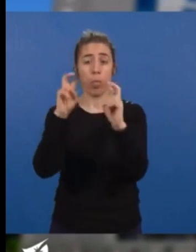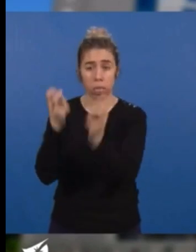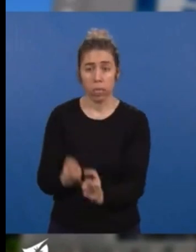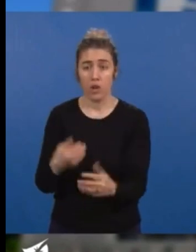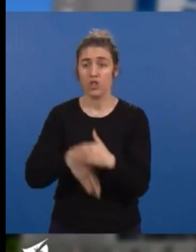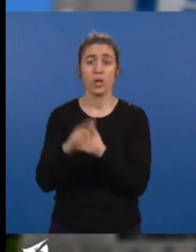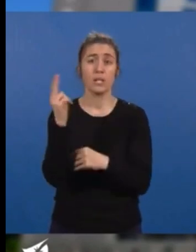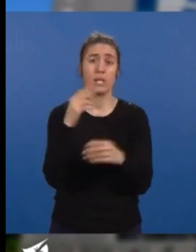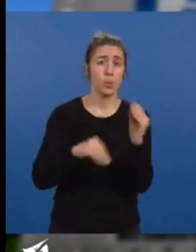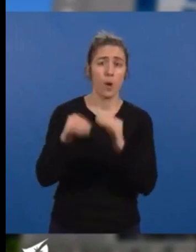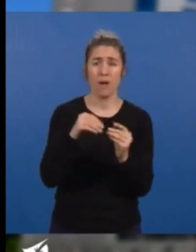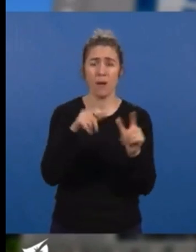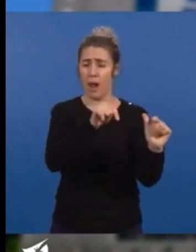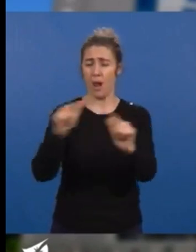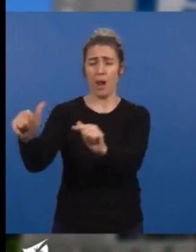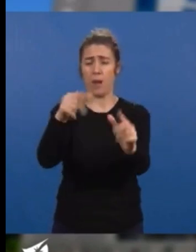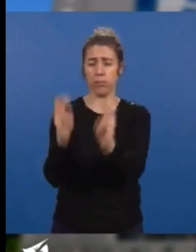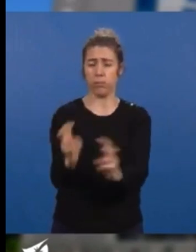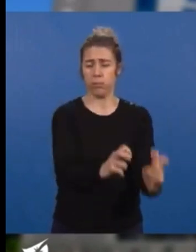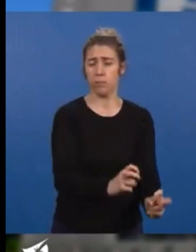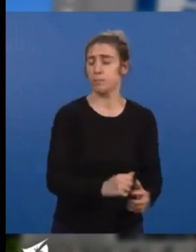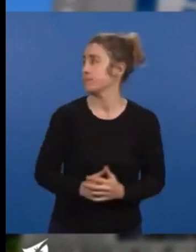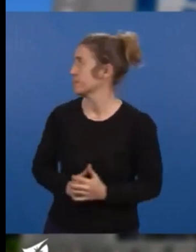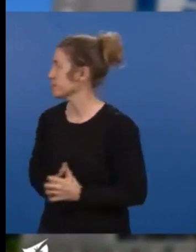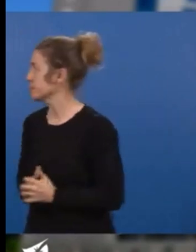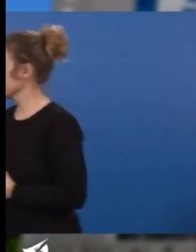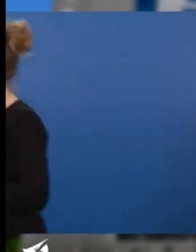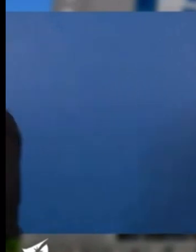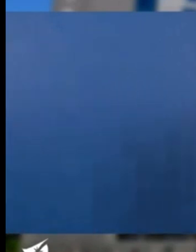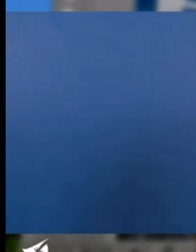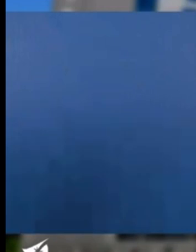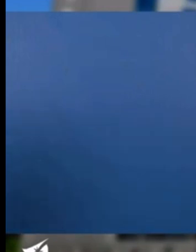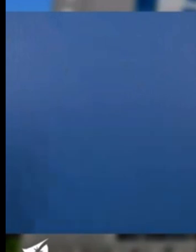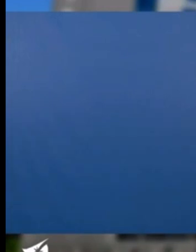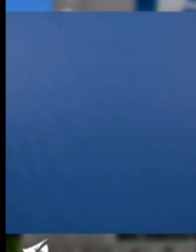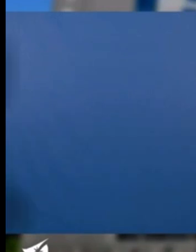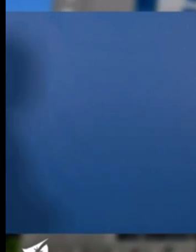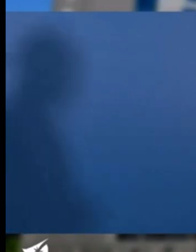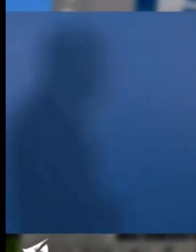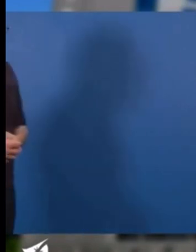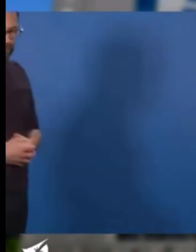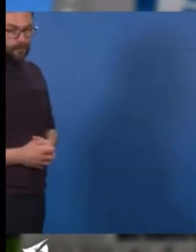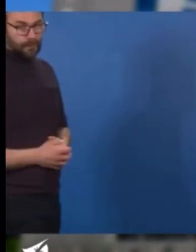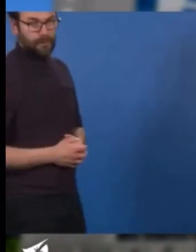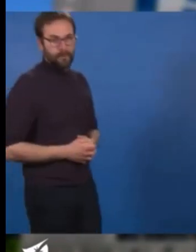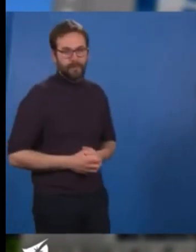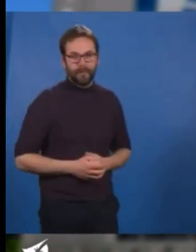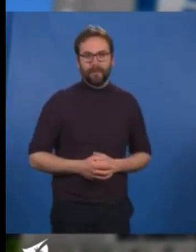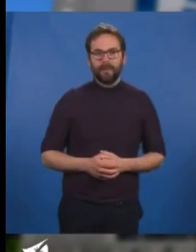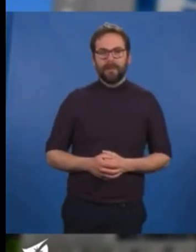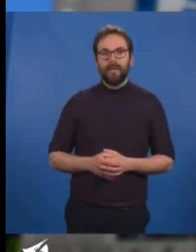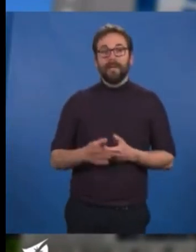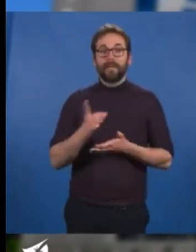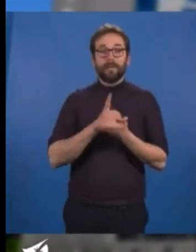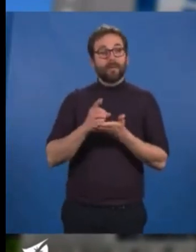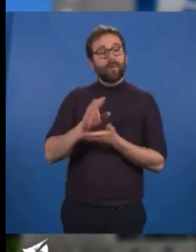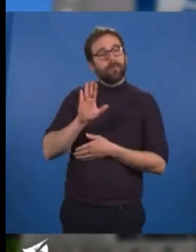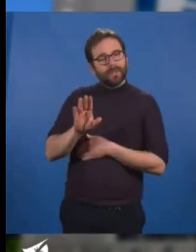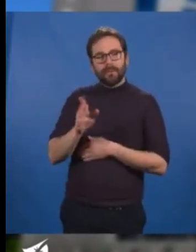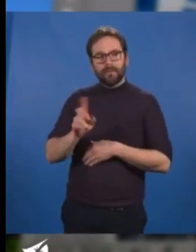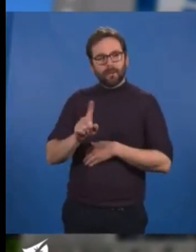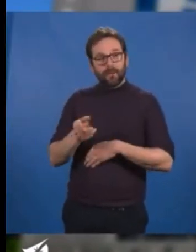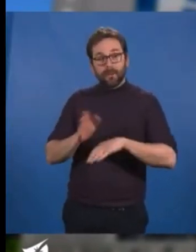soins partout sur le territoire. Ce constat, il n'est pas propre à notre département, mais il est une réalité. Et la situation